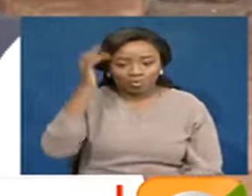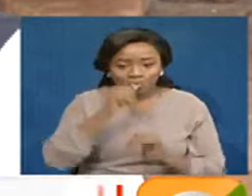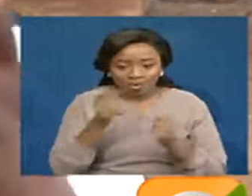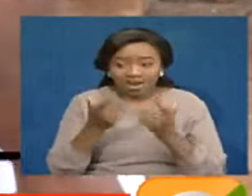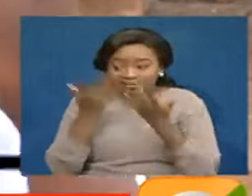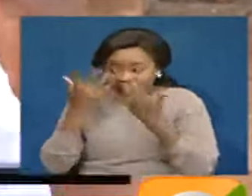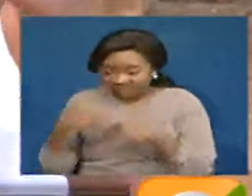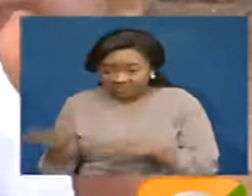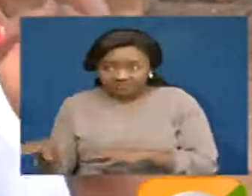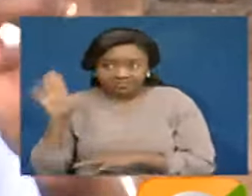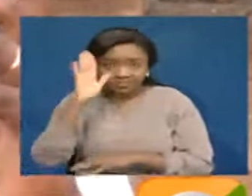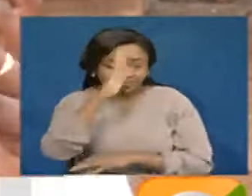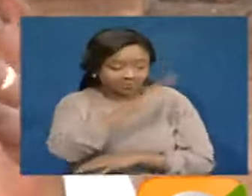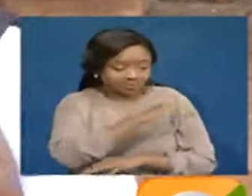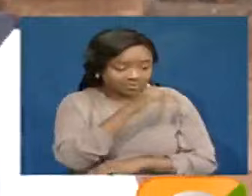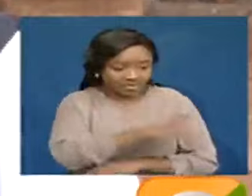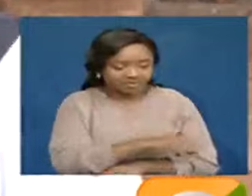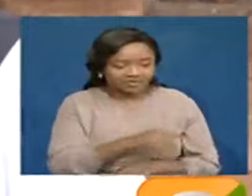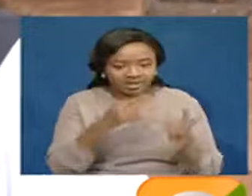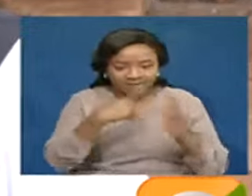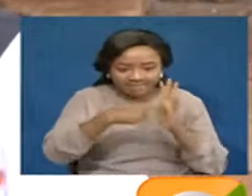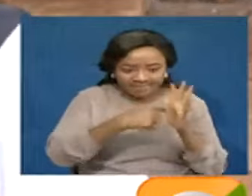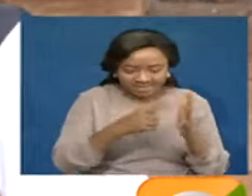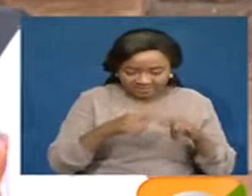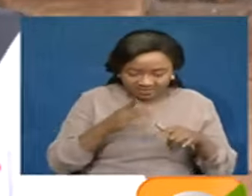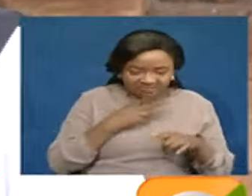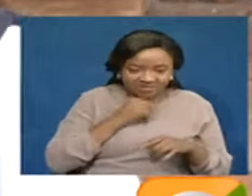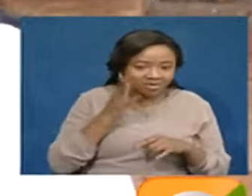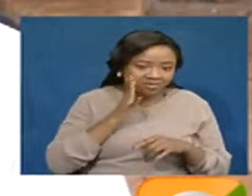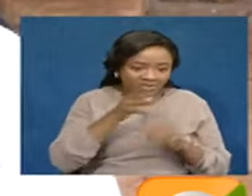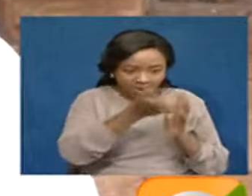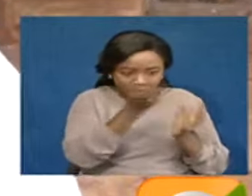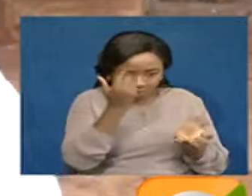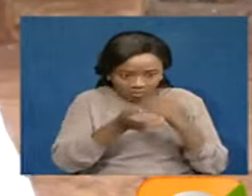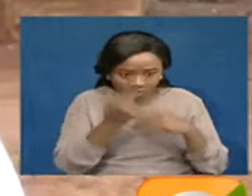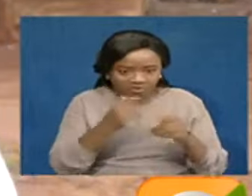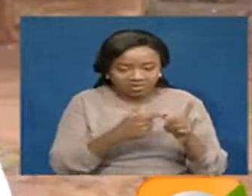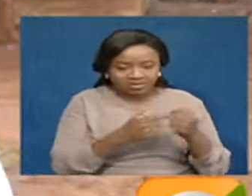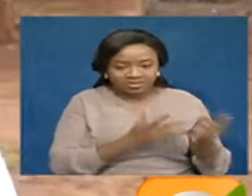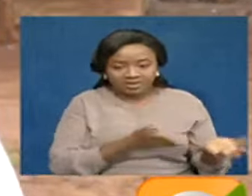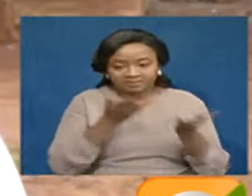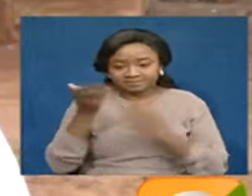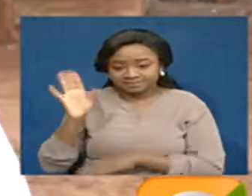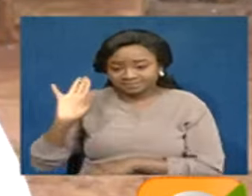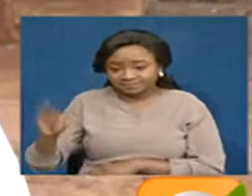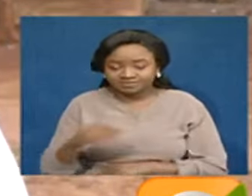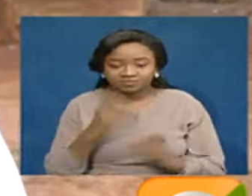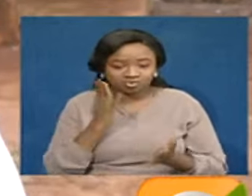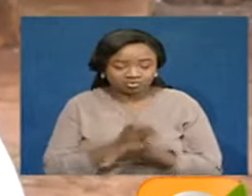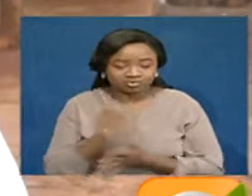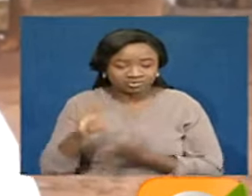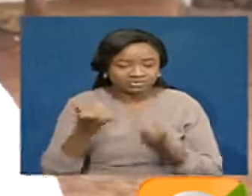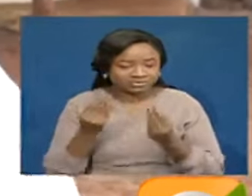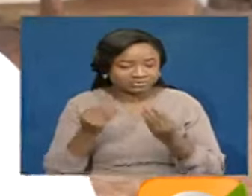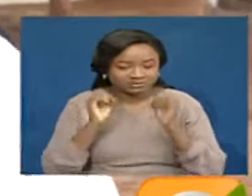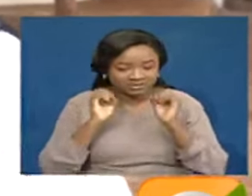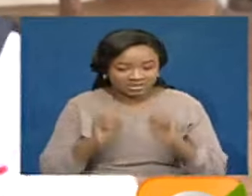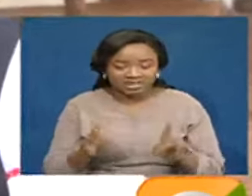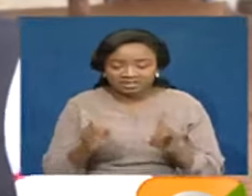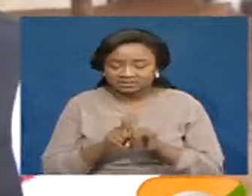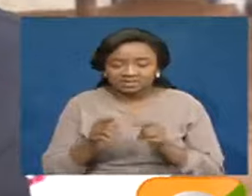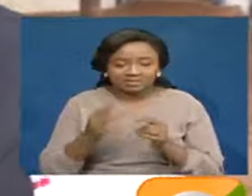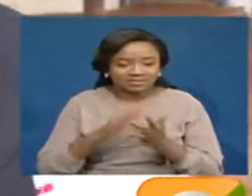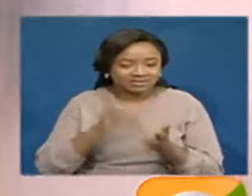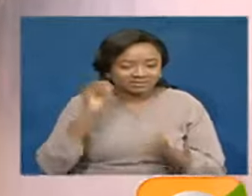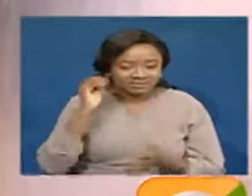evening, wanakuja wana disconnect machine themselves and then go with her. So it's quite a hassle and it is very, very expensive